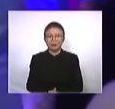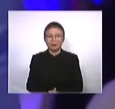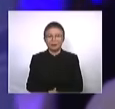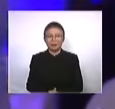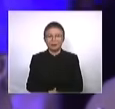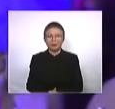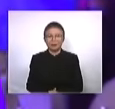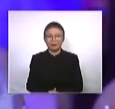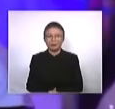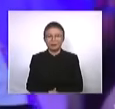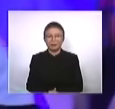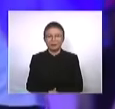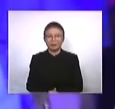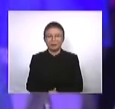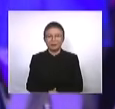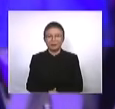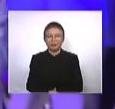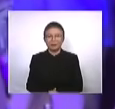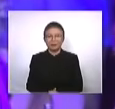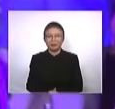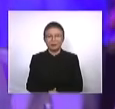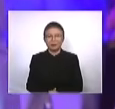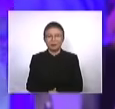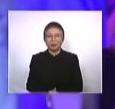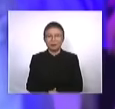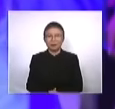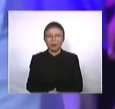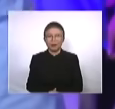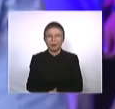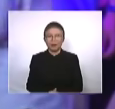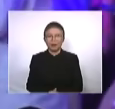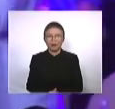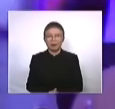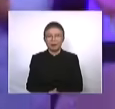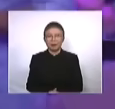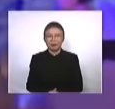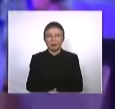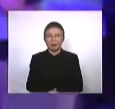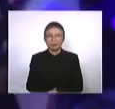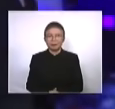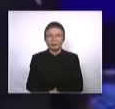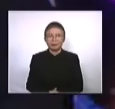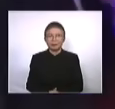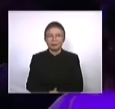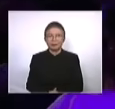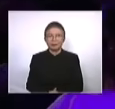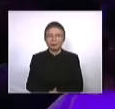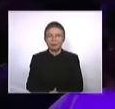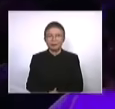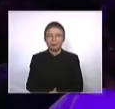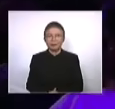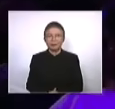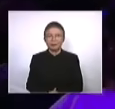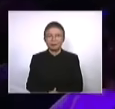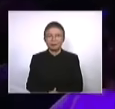begini walaupun misalnya ee debat ini tentu belum mencerminkan juga keseluruhan diri orang itu